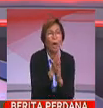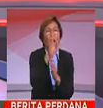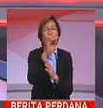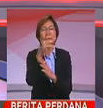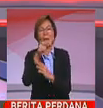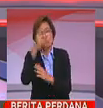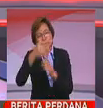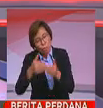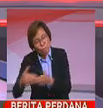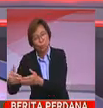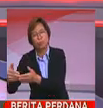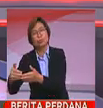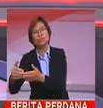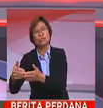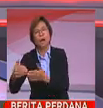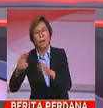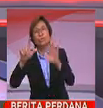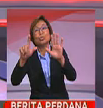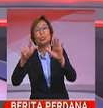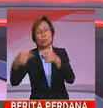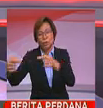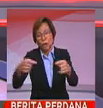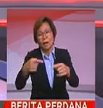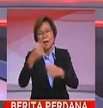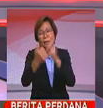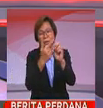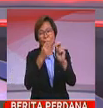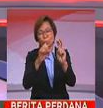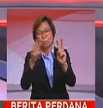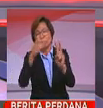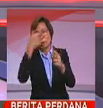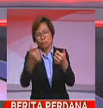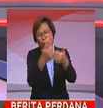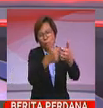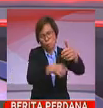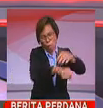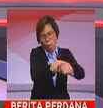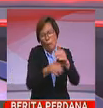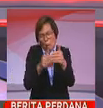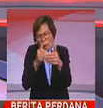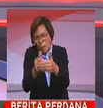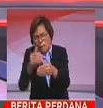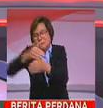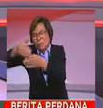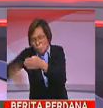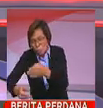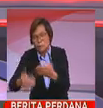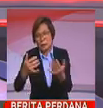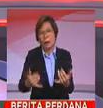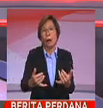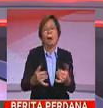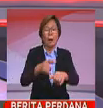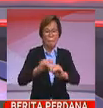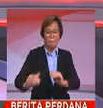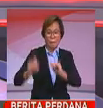MKN untuk meneruskan baki saingan Piala Malaysia 2020. Ini kerana kejohanan berkenaan semakin hampir ke penghujung dan kini